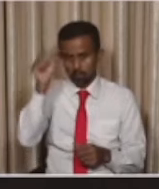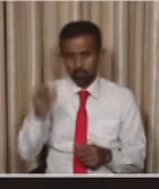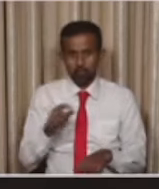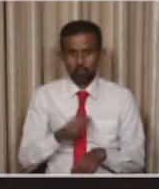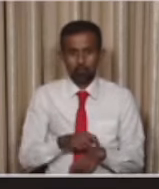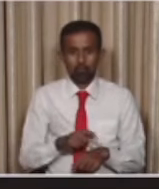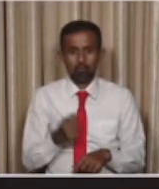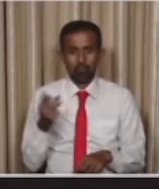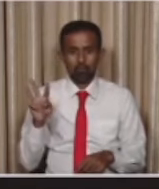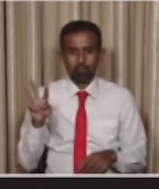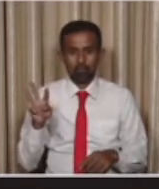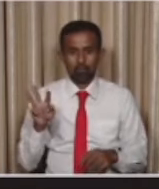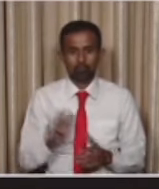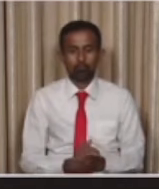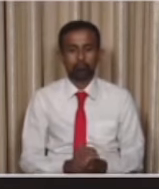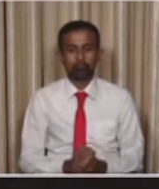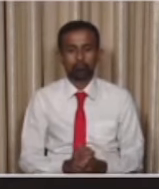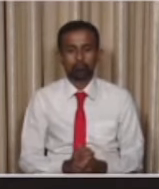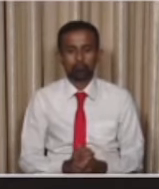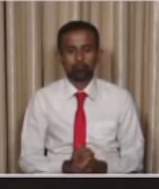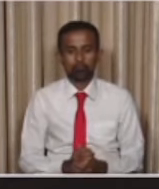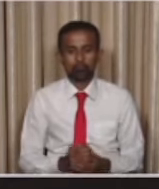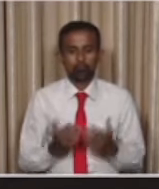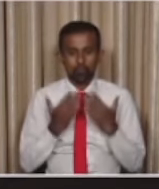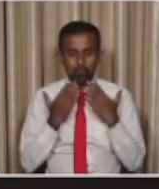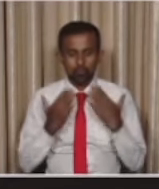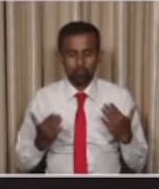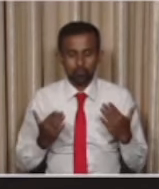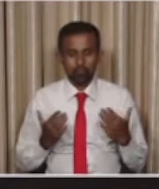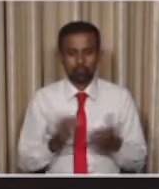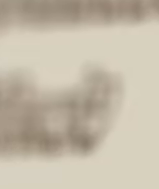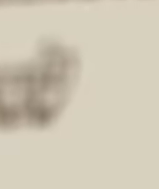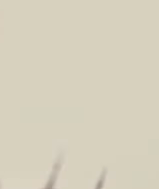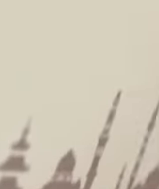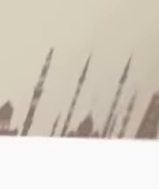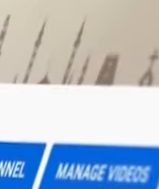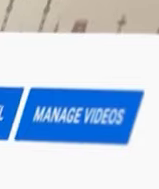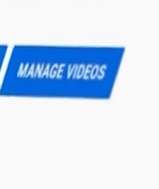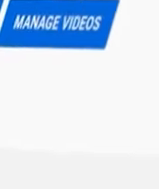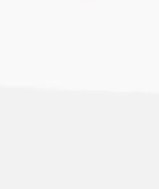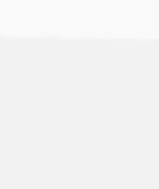ඔබතුමාට විනාඩි 13ක කාලයක් තියෙනවා. භූමි ස්තුති ගරු